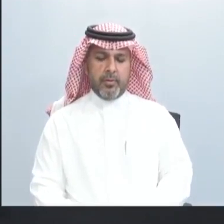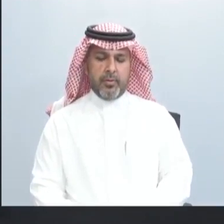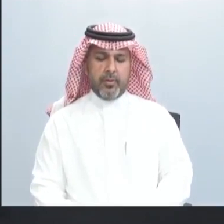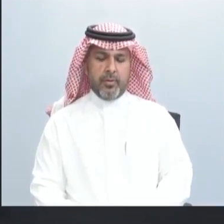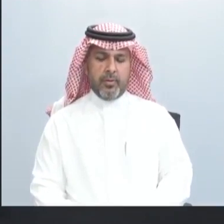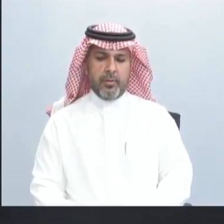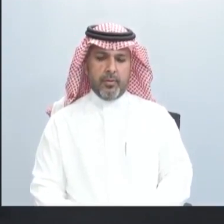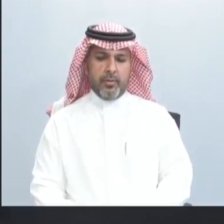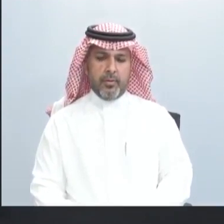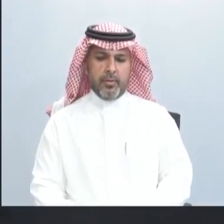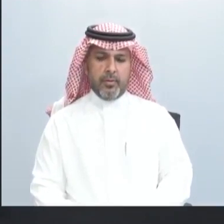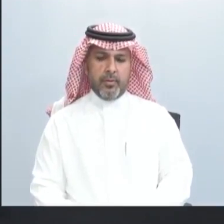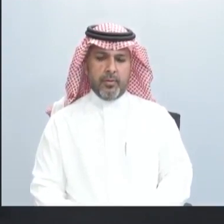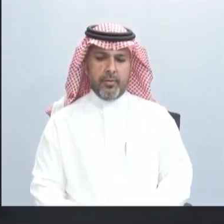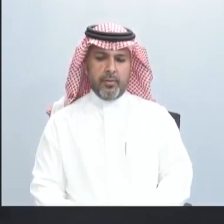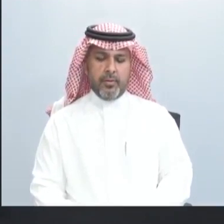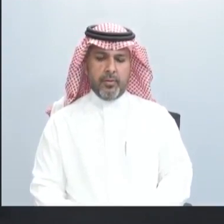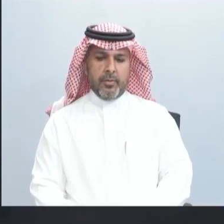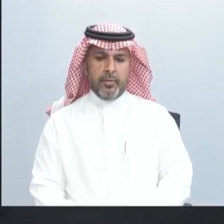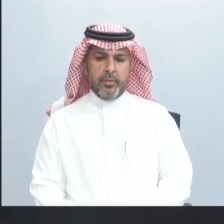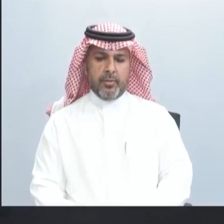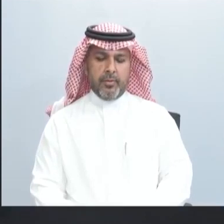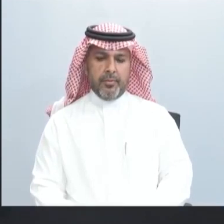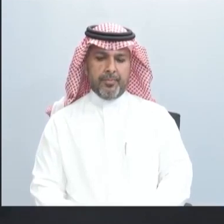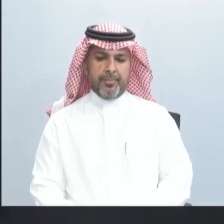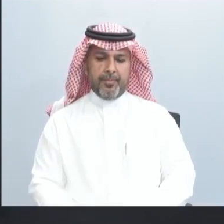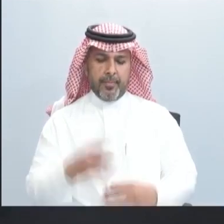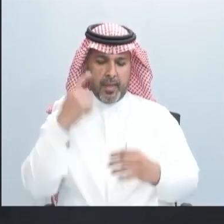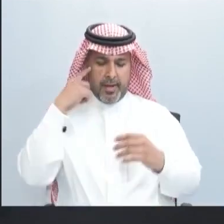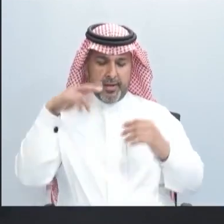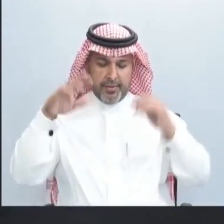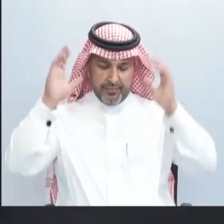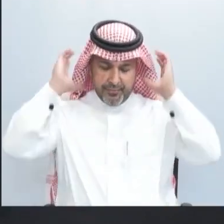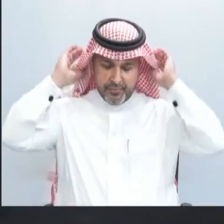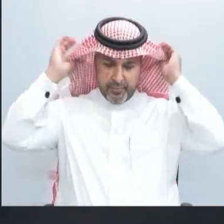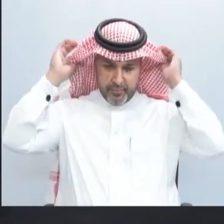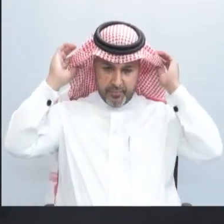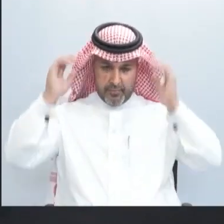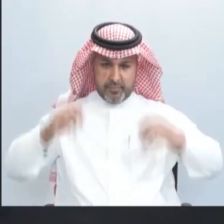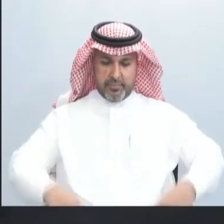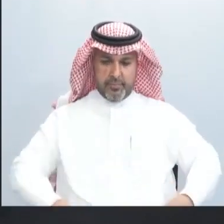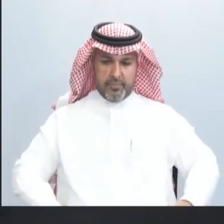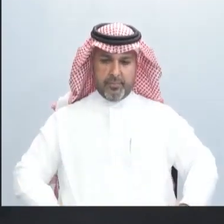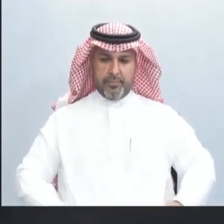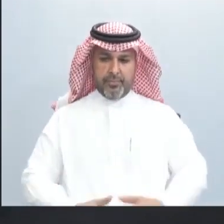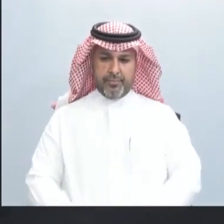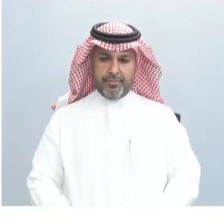والسادسه ثم الرابعه والخامسه والرابعه والسادسه ثم الخامسه مع